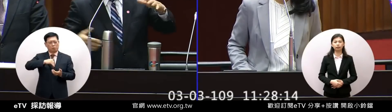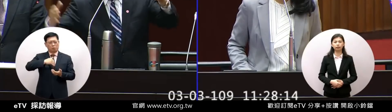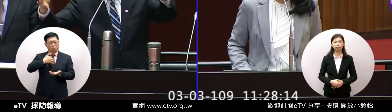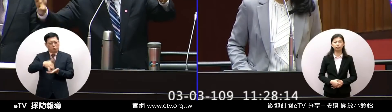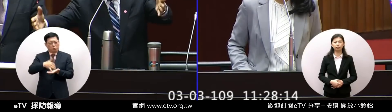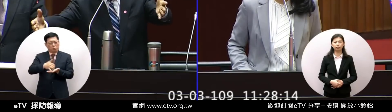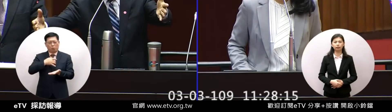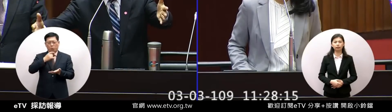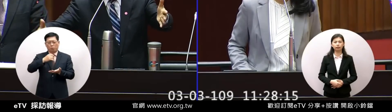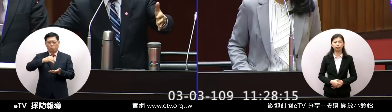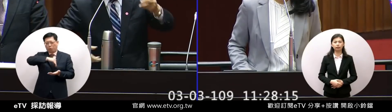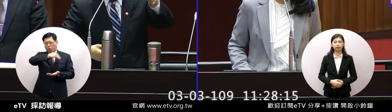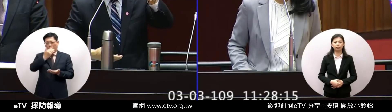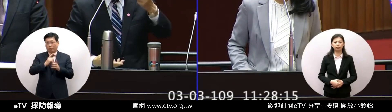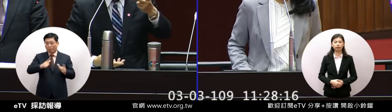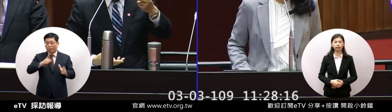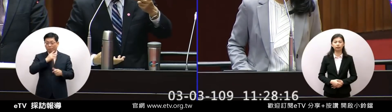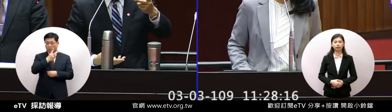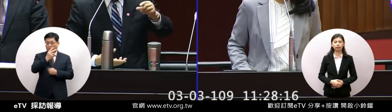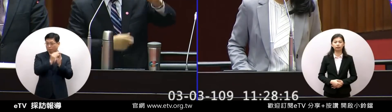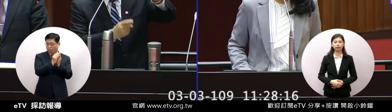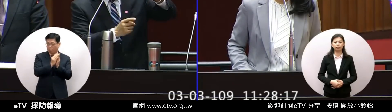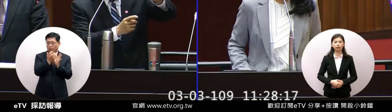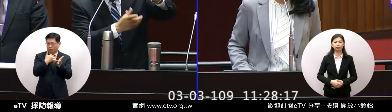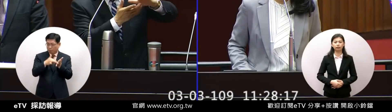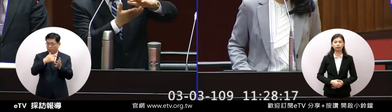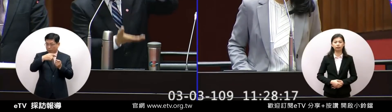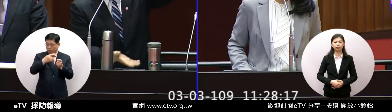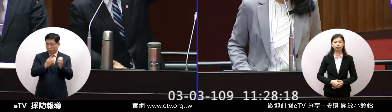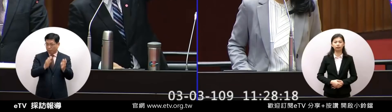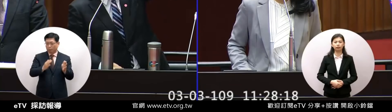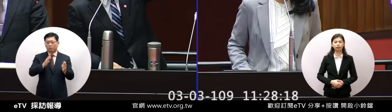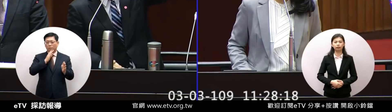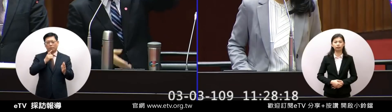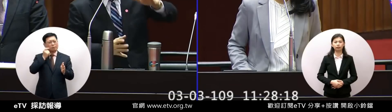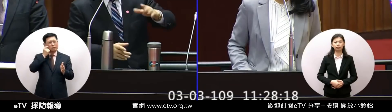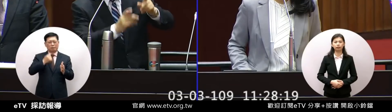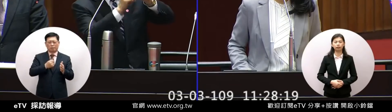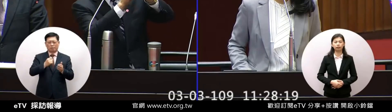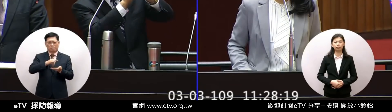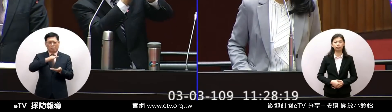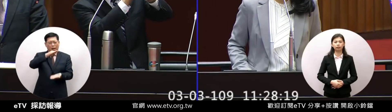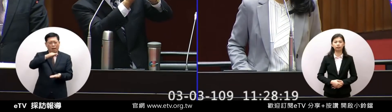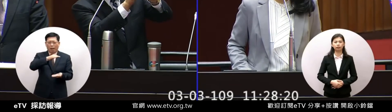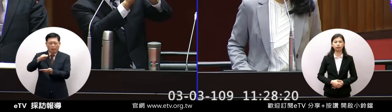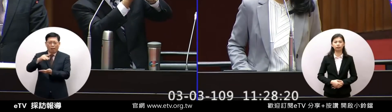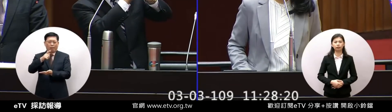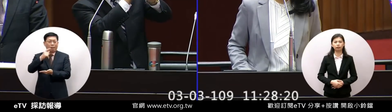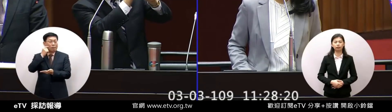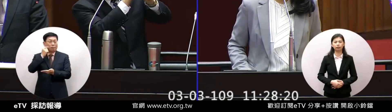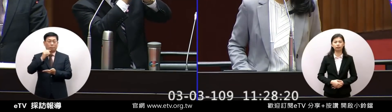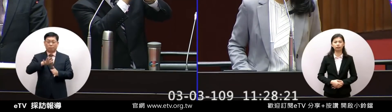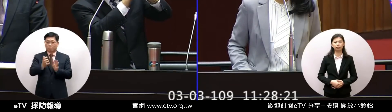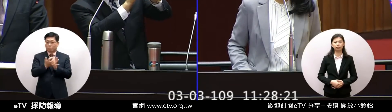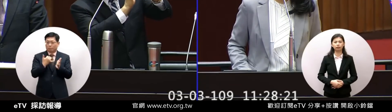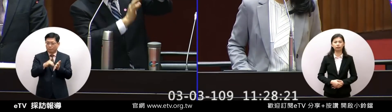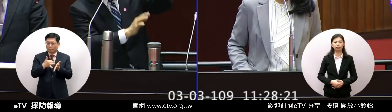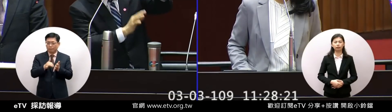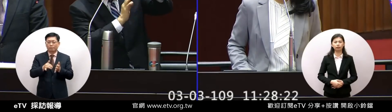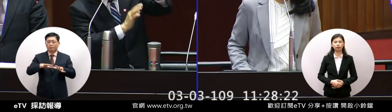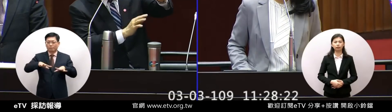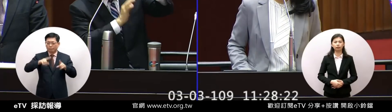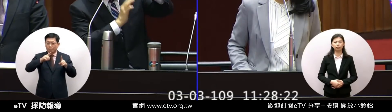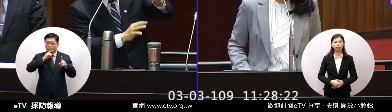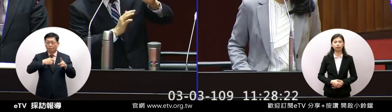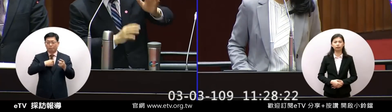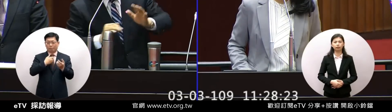算，像这个年度预算那2兆的预算，其实也没有办法弄非常厚。那预算从整